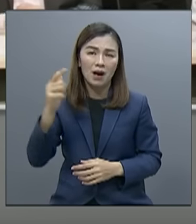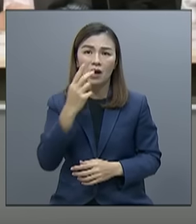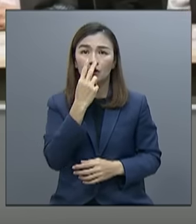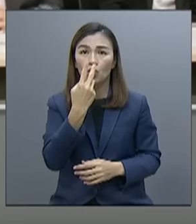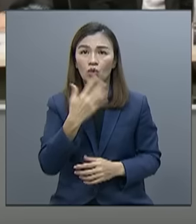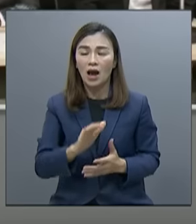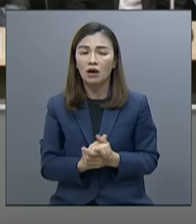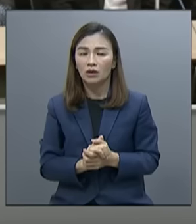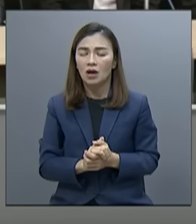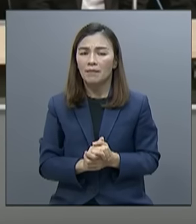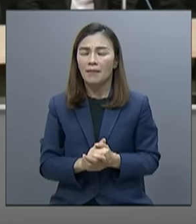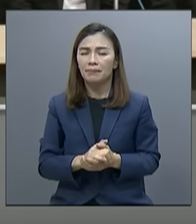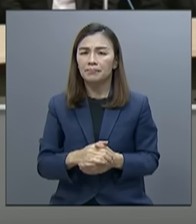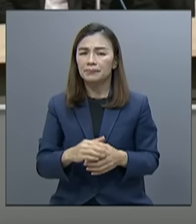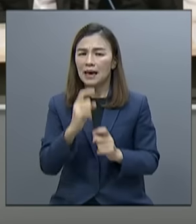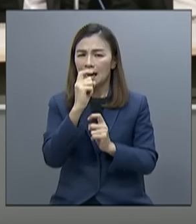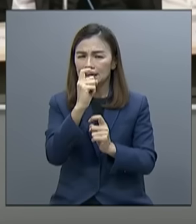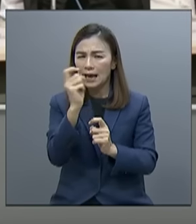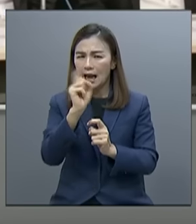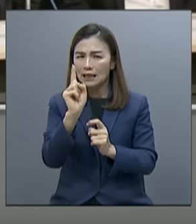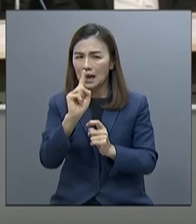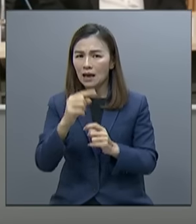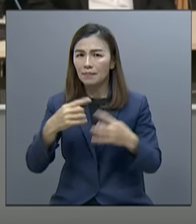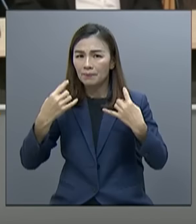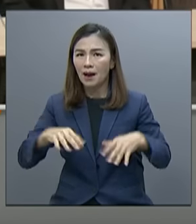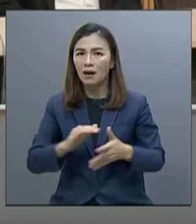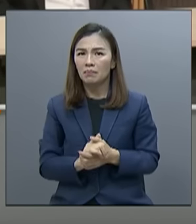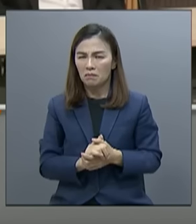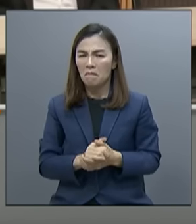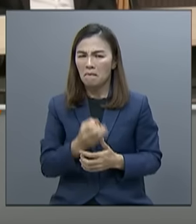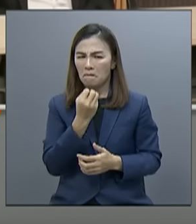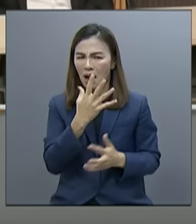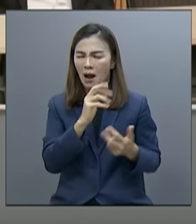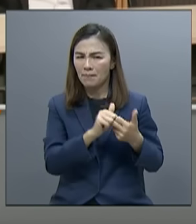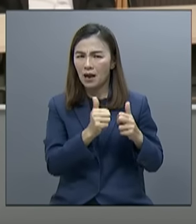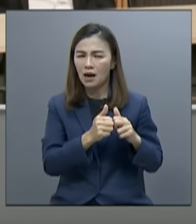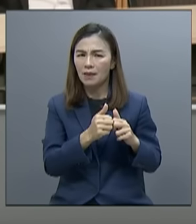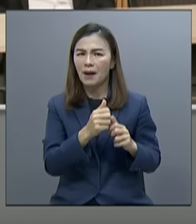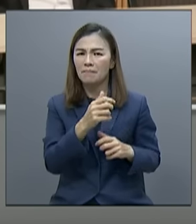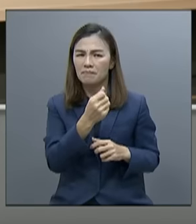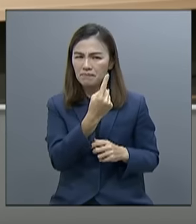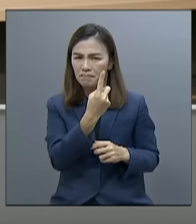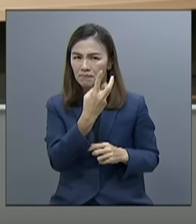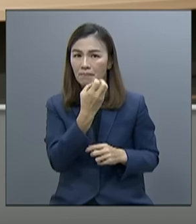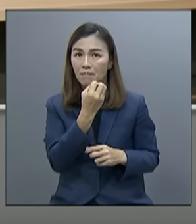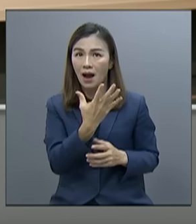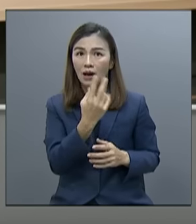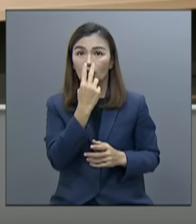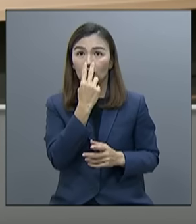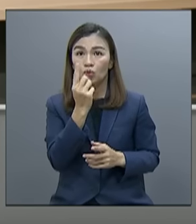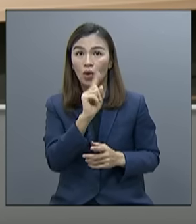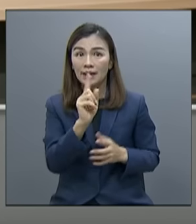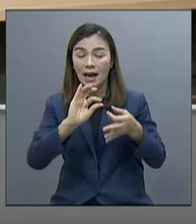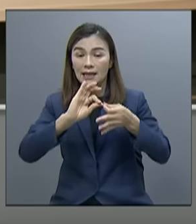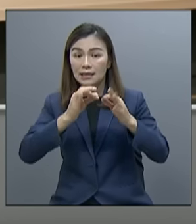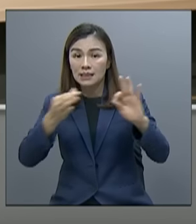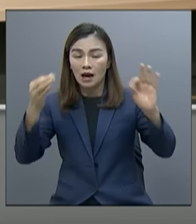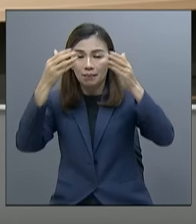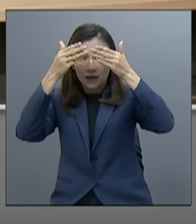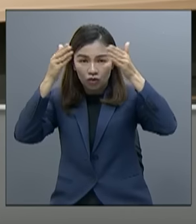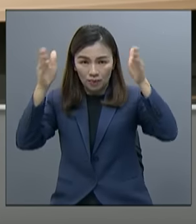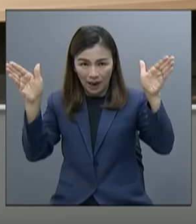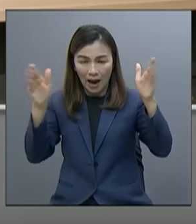เสี่ยงในตำแหน่งจริงๆอาจารย์บอกว่ามันเยอะนะแต่ว่าที่น่าจะให้น้ำหนักสักหน่อยหนึ่งก็คือเรื่องของประสบการณ์แล้